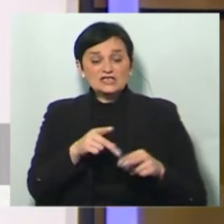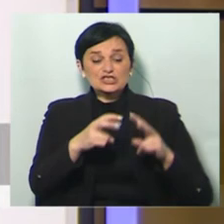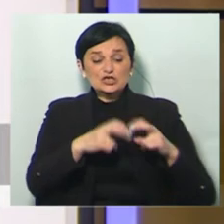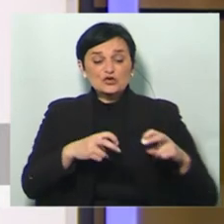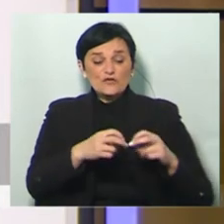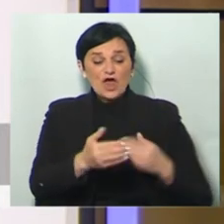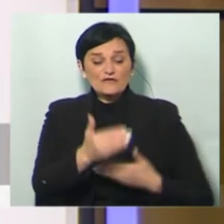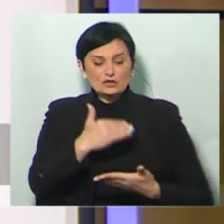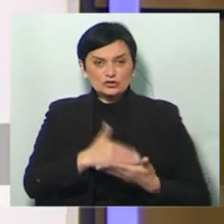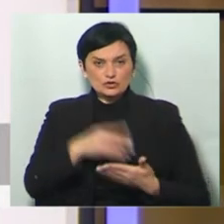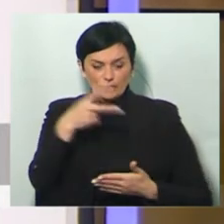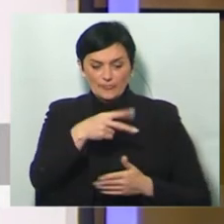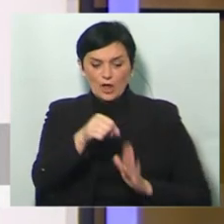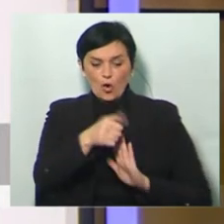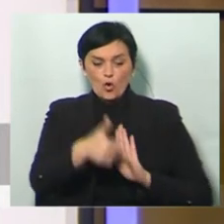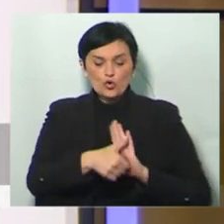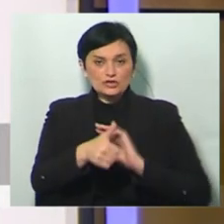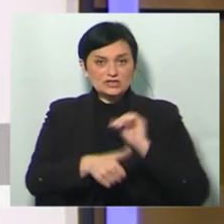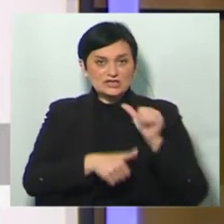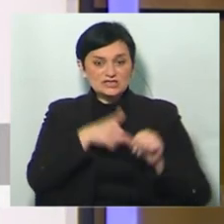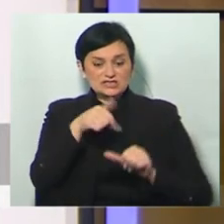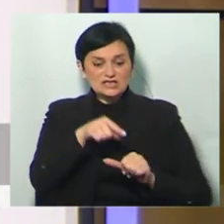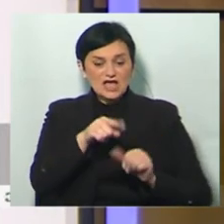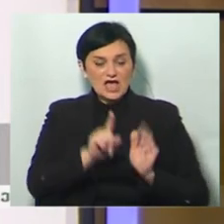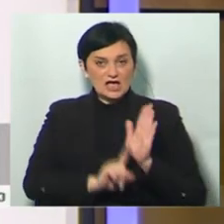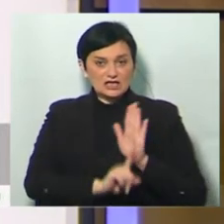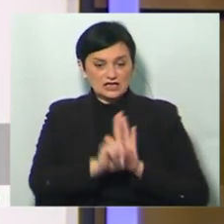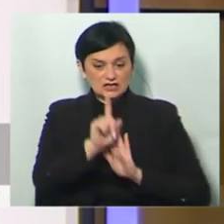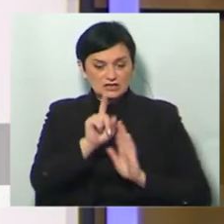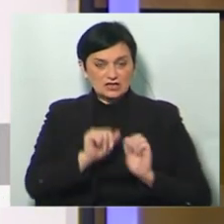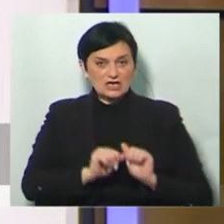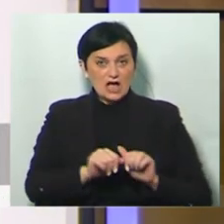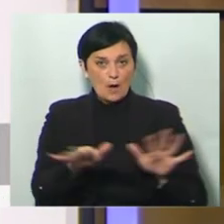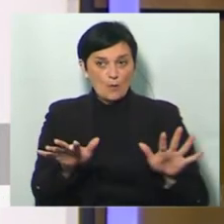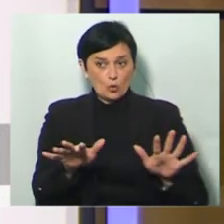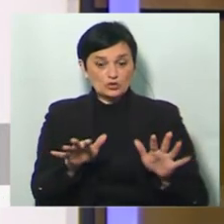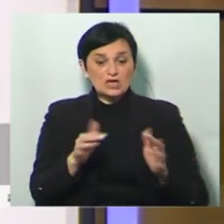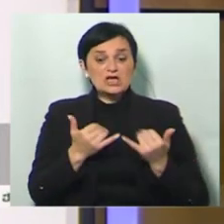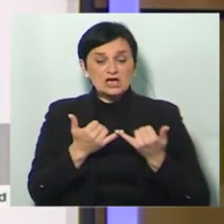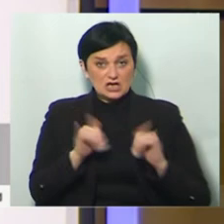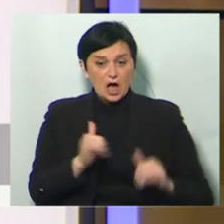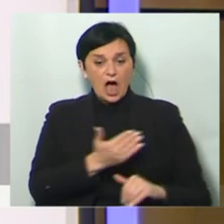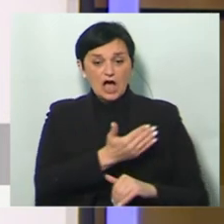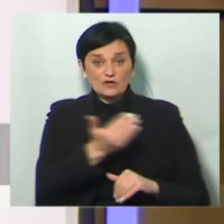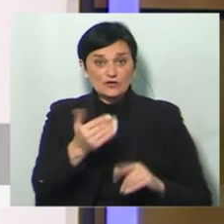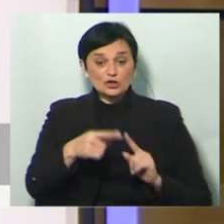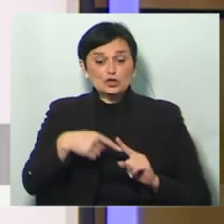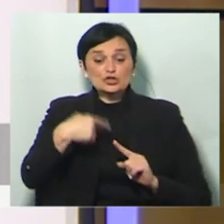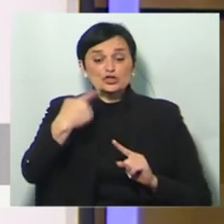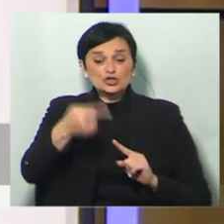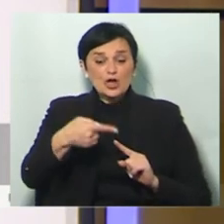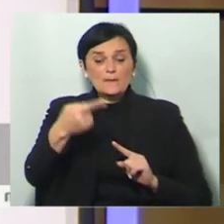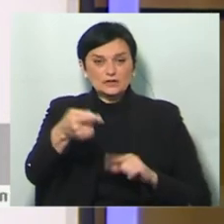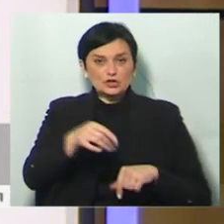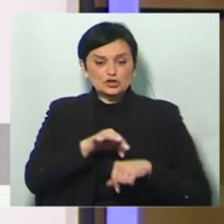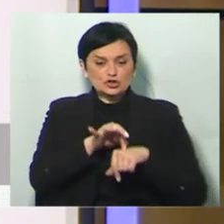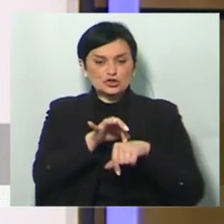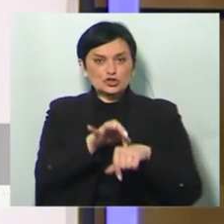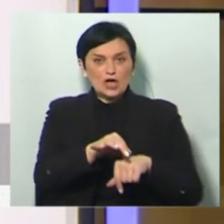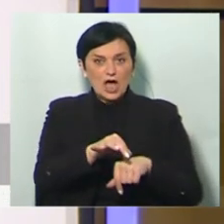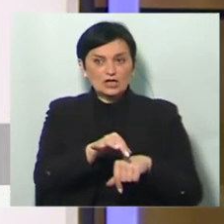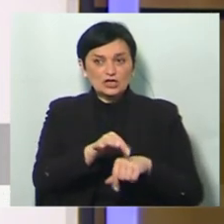რომელიც პირველად 2016 წელს გამოქვეყნდა და გაგიკვირდებათ და მას შემდეგ ჩატარებულმა,